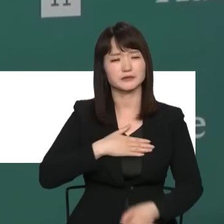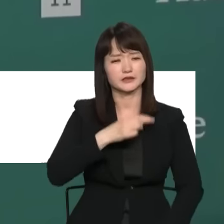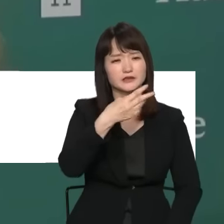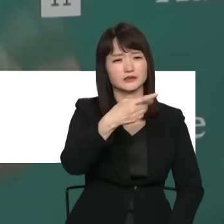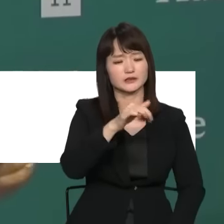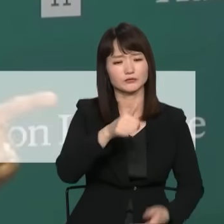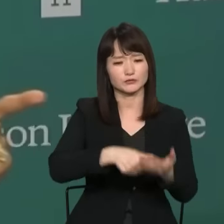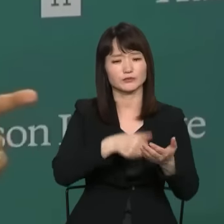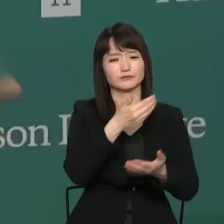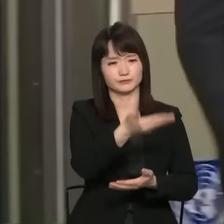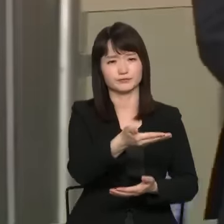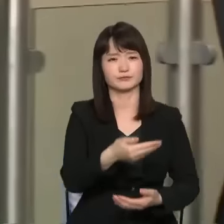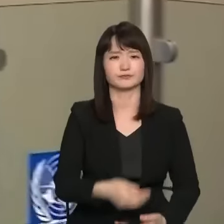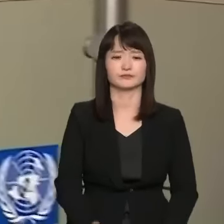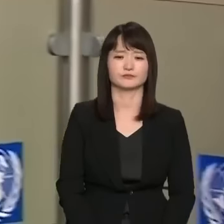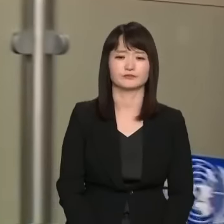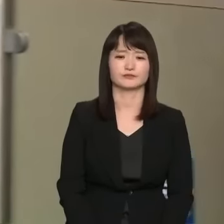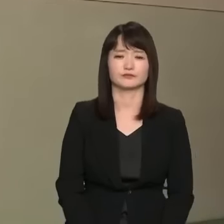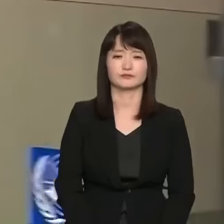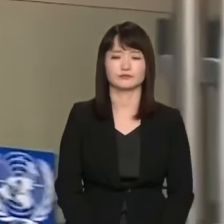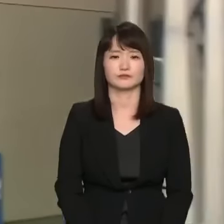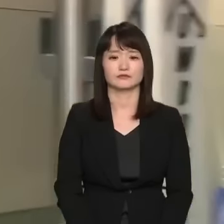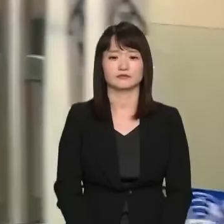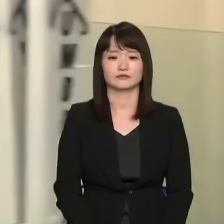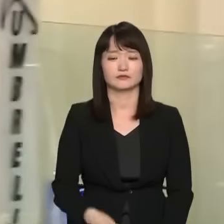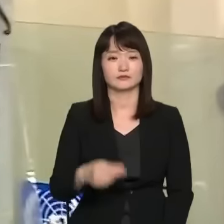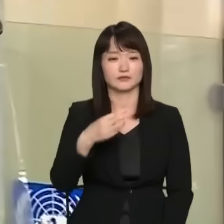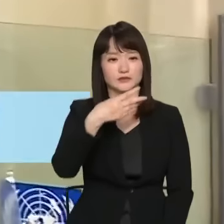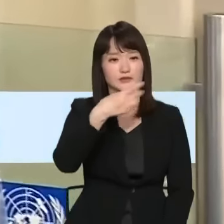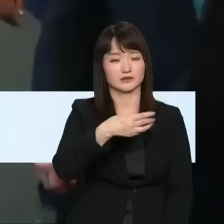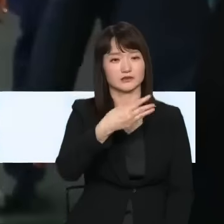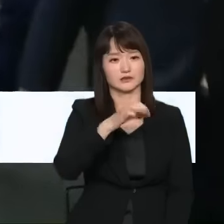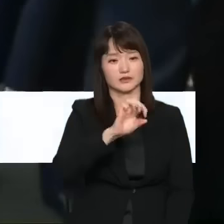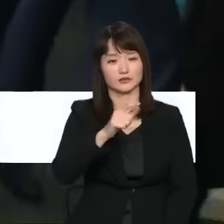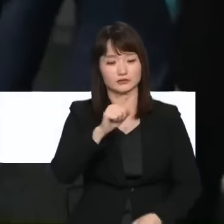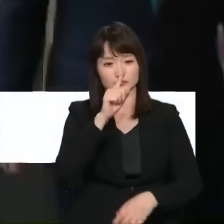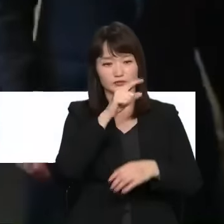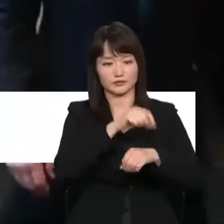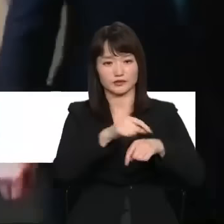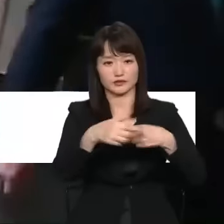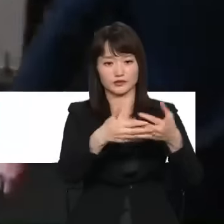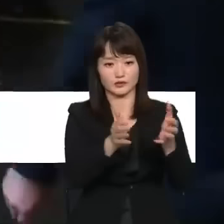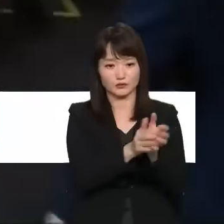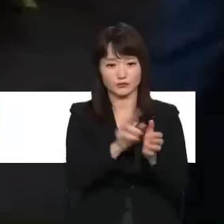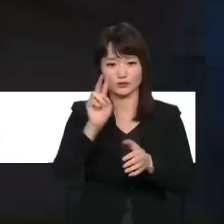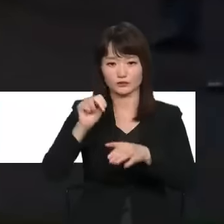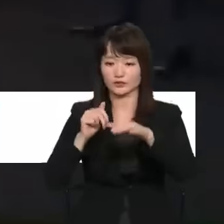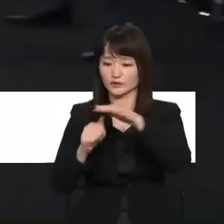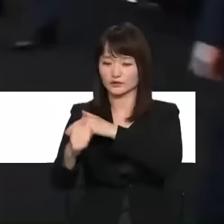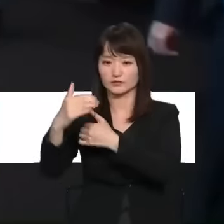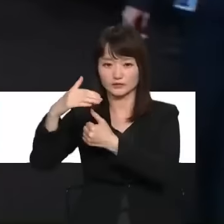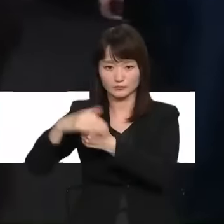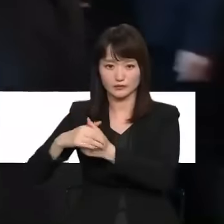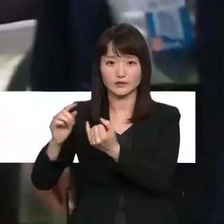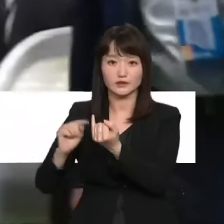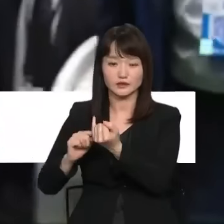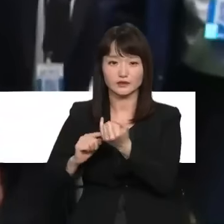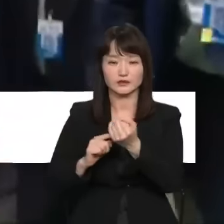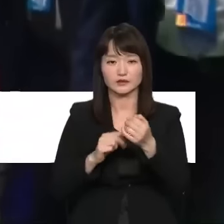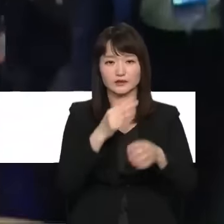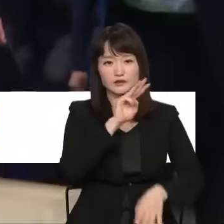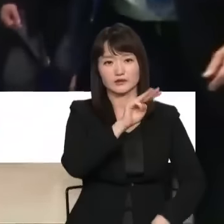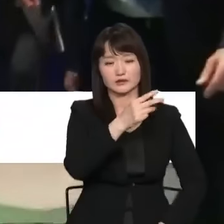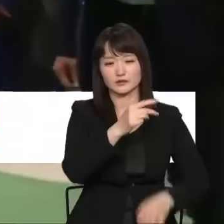be voting for Trump. 현지에서는 트럼프 행정부 때 유엔 대사를 지낸 헤일리가 트럼프의 부통령